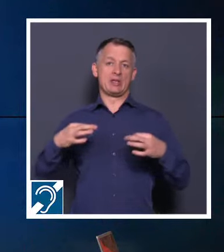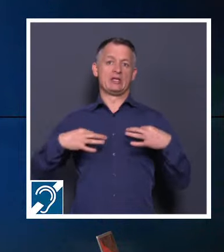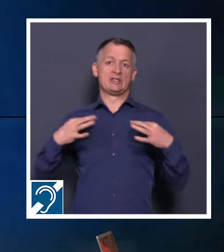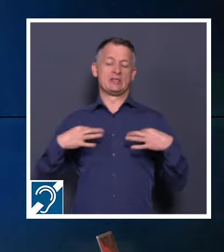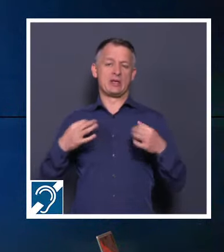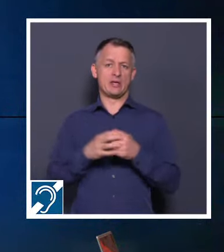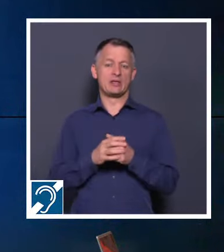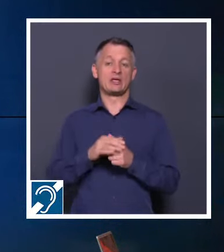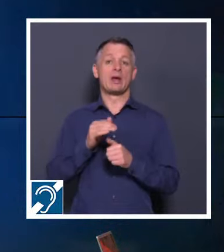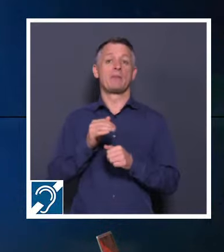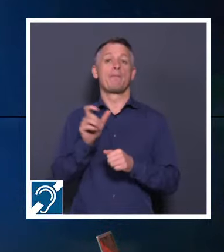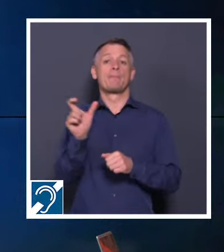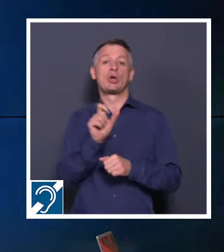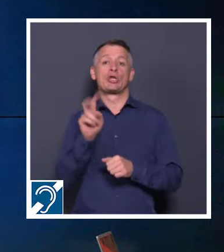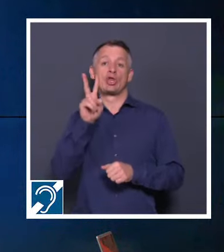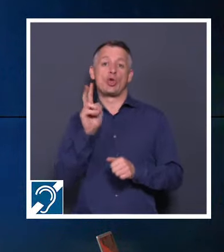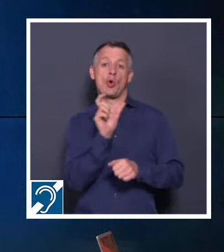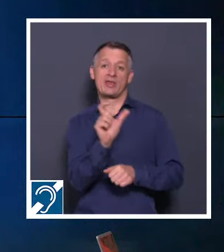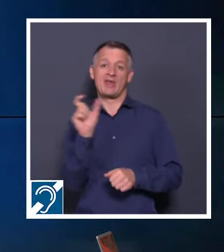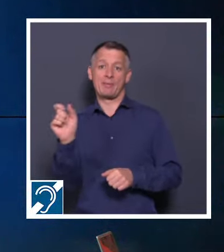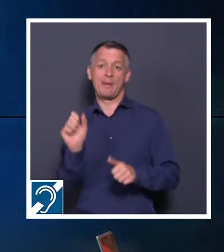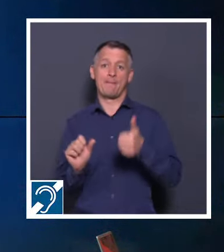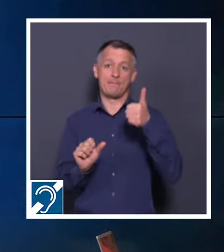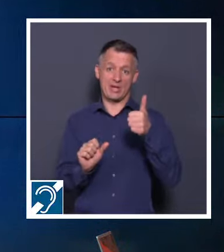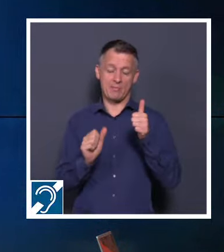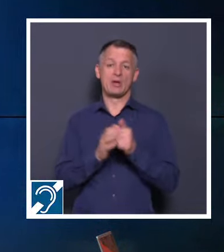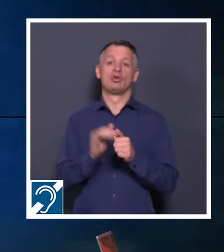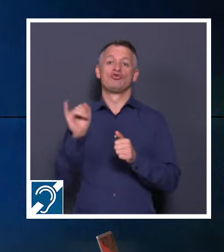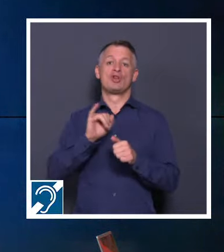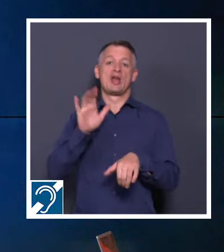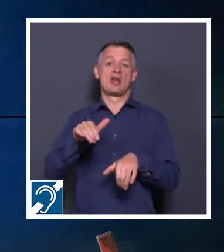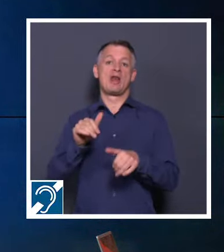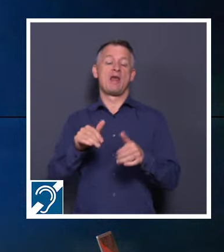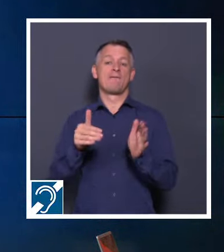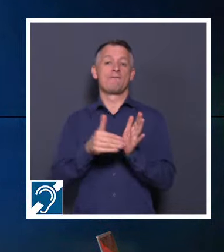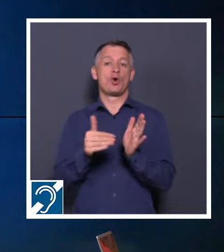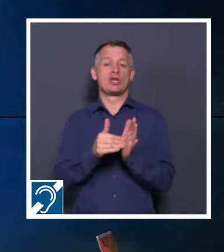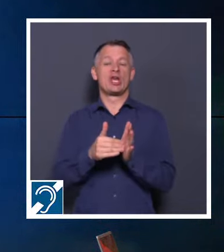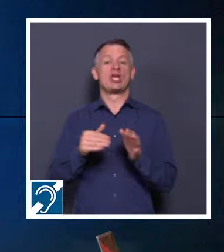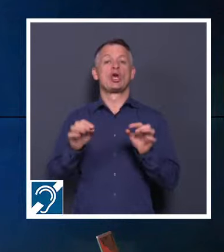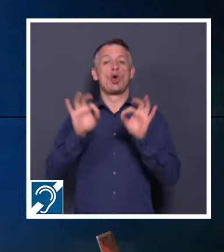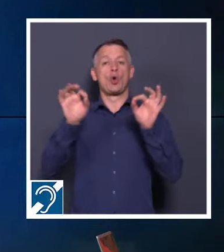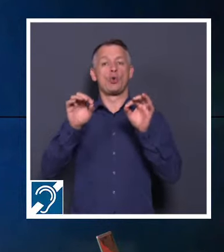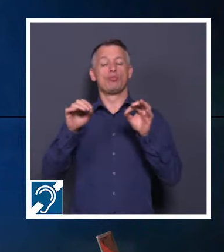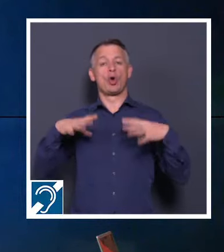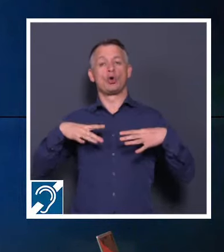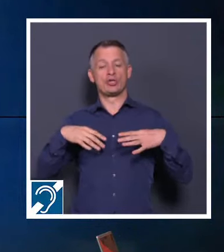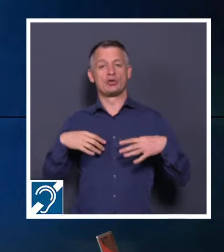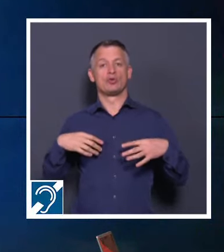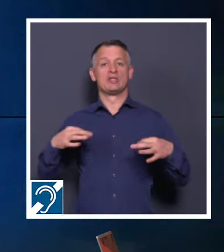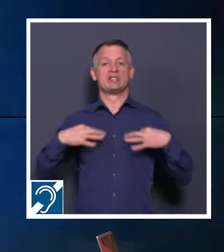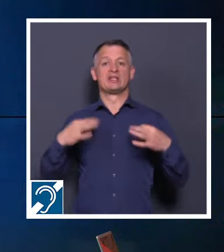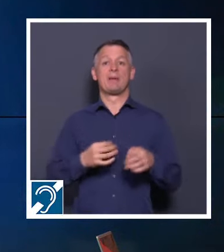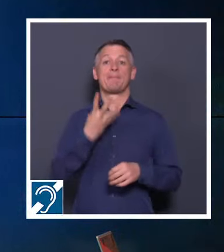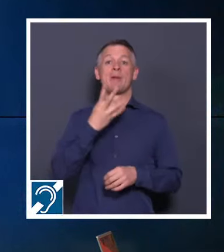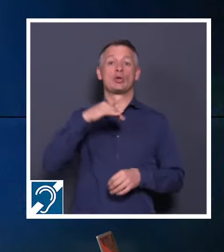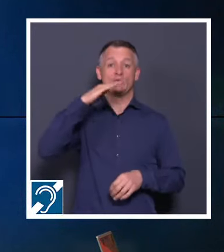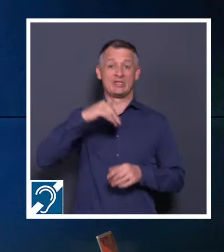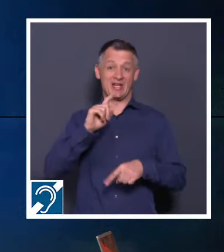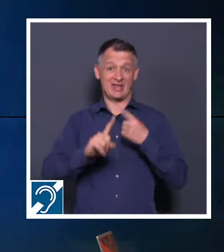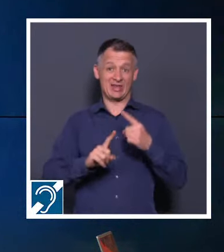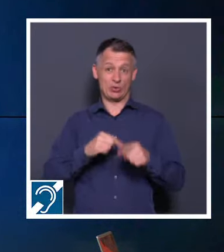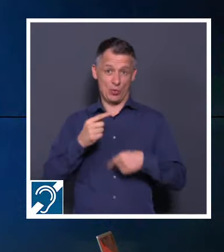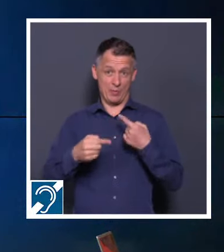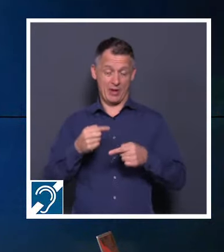în 2 etape. În primă fază, cei care au nevoie de un concediu medical vor primi un certificat pentru 4 zile. Dacă după